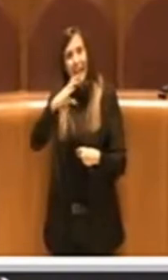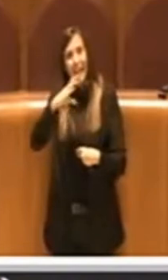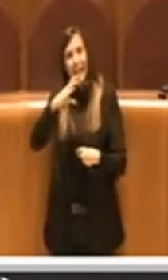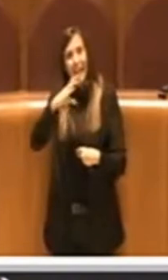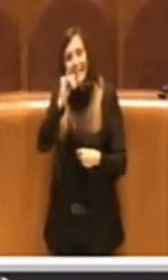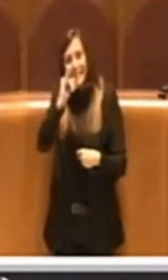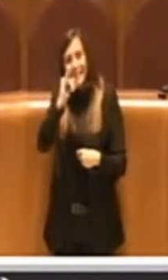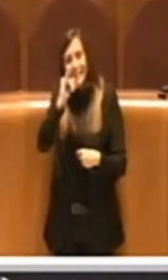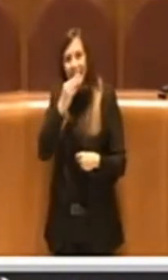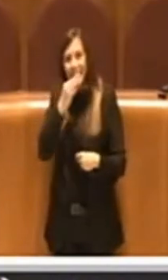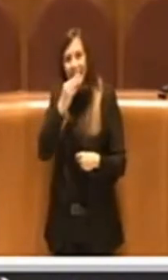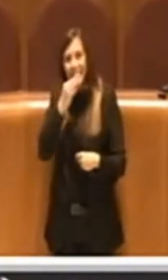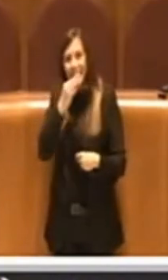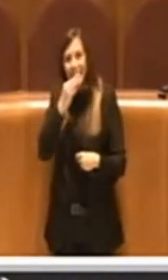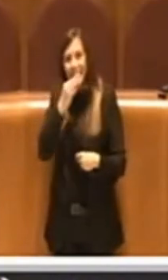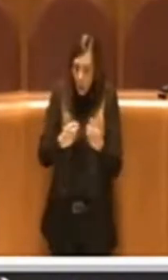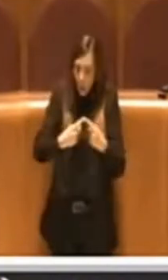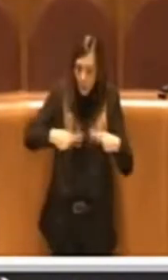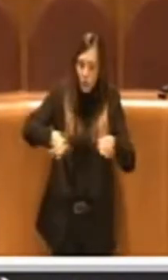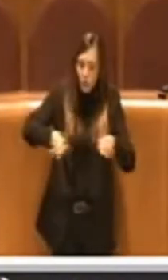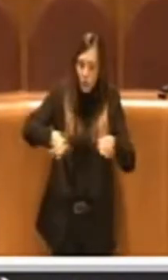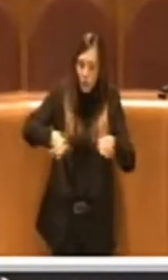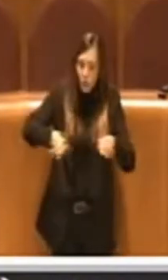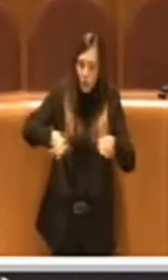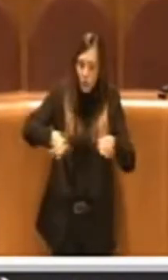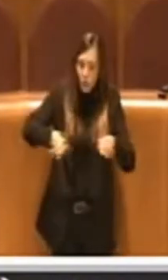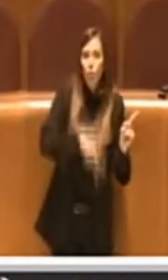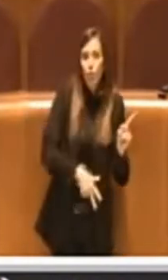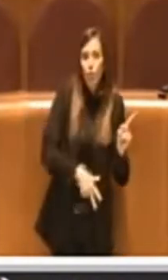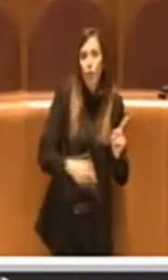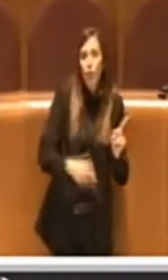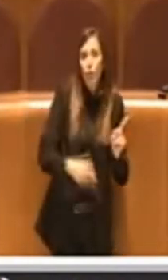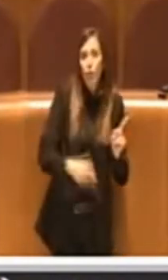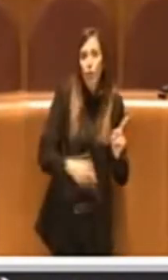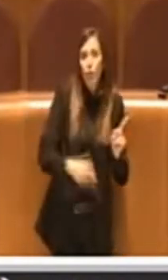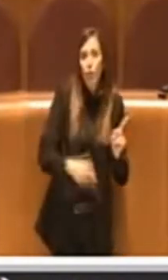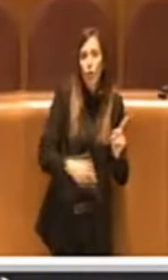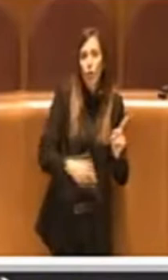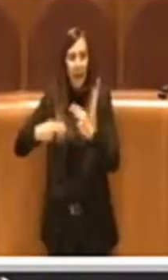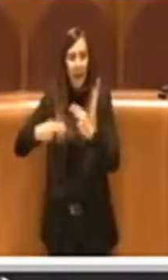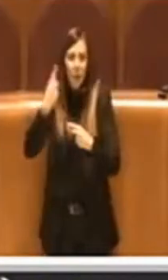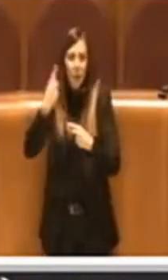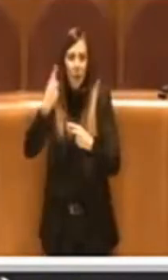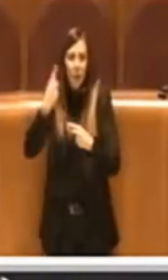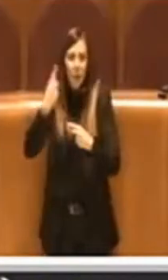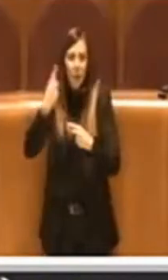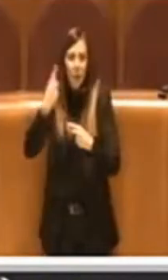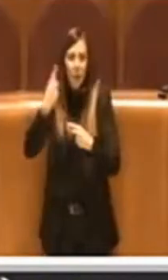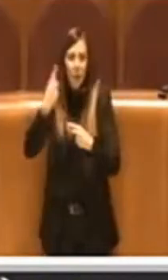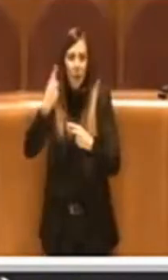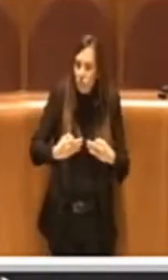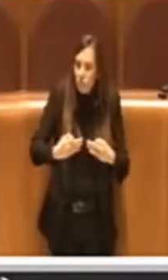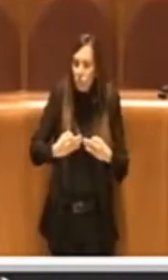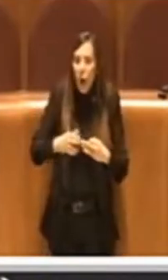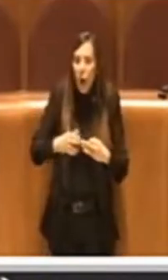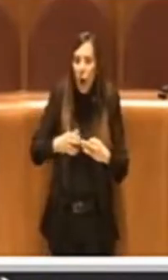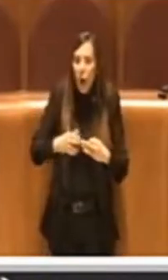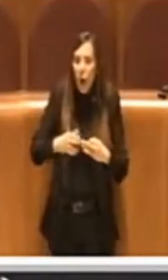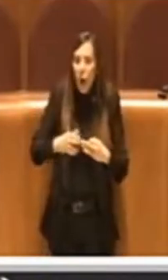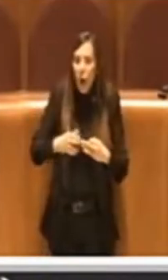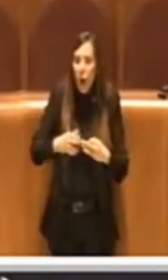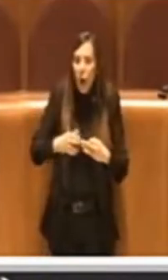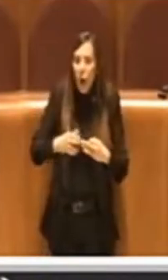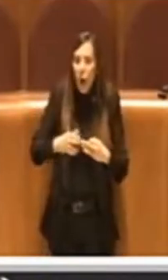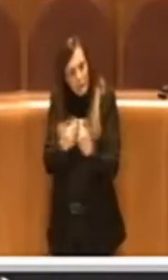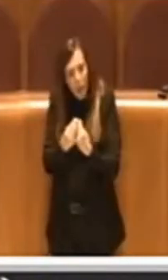bilancio politiche sociali per stabilire quali dovrà essere il percorso per garantire